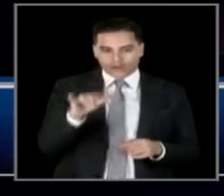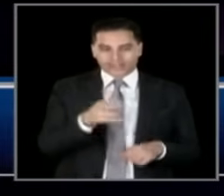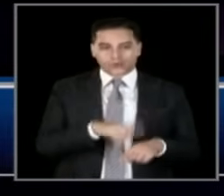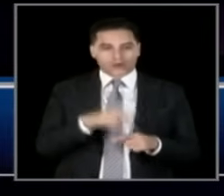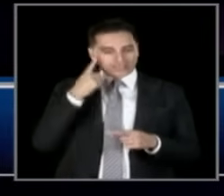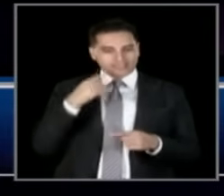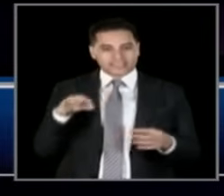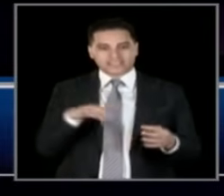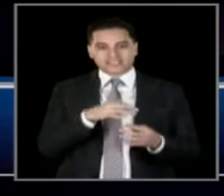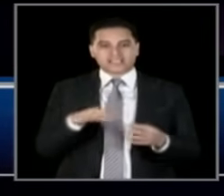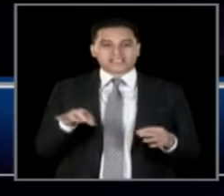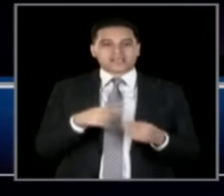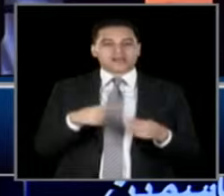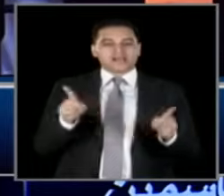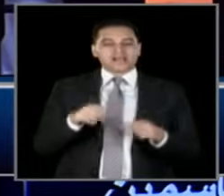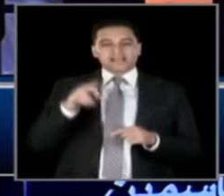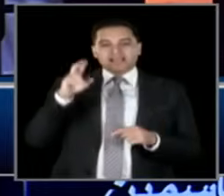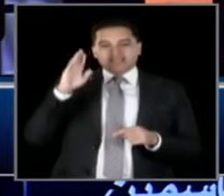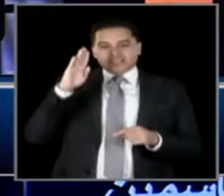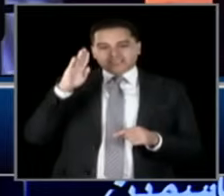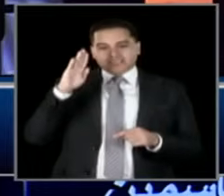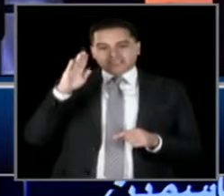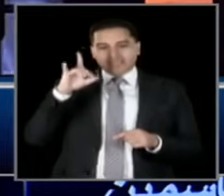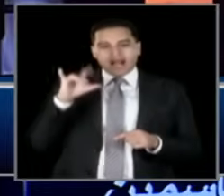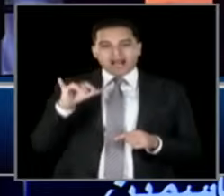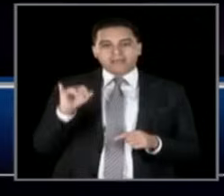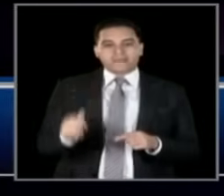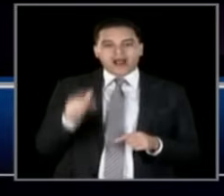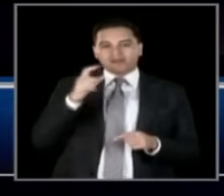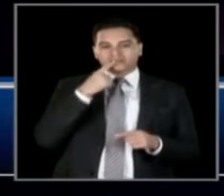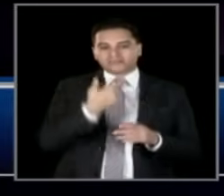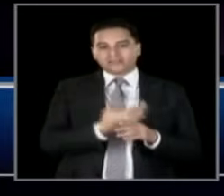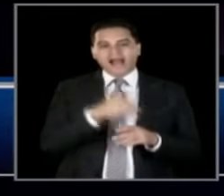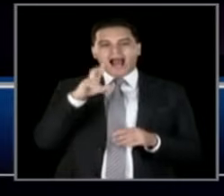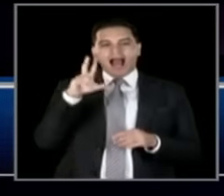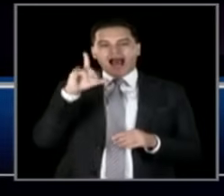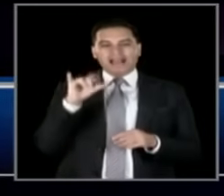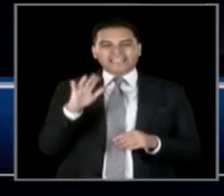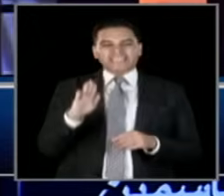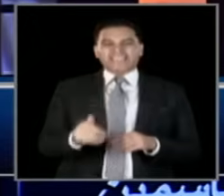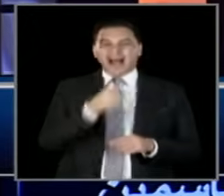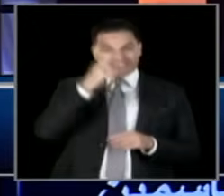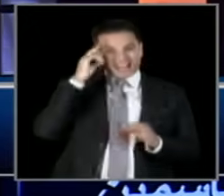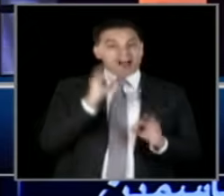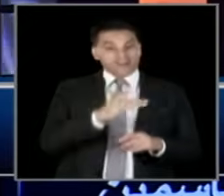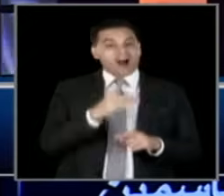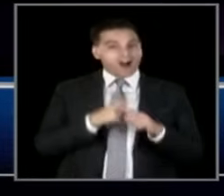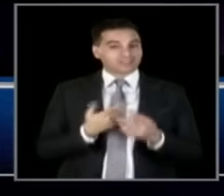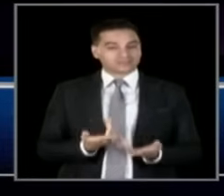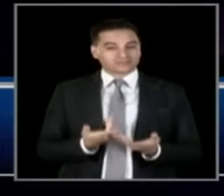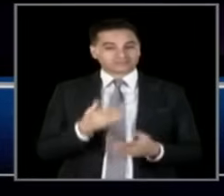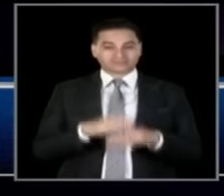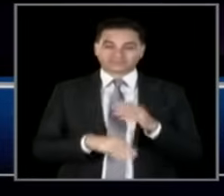وتوزيع سليمان دميان. لسه؟ أنت عارفة إنها غلط أصلا. طبعا